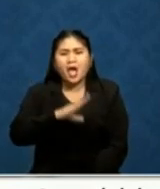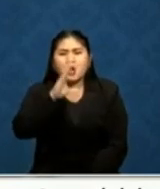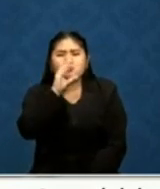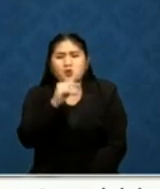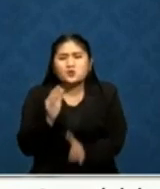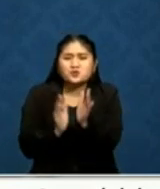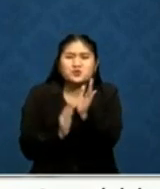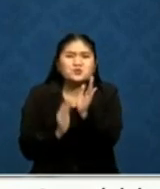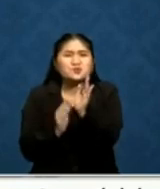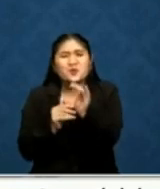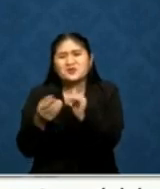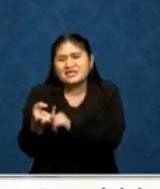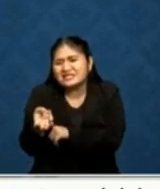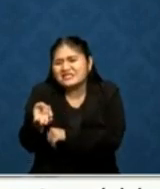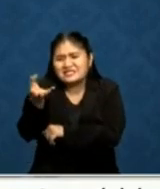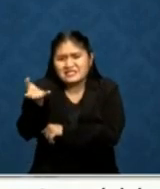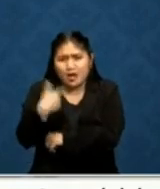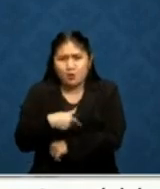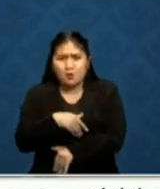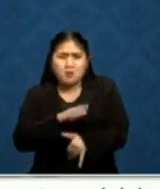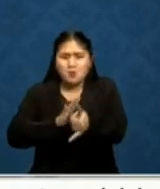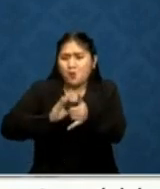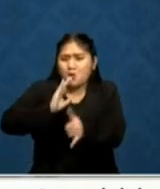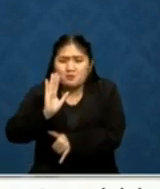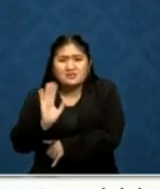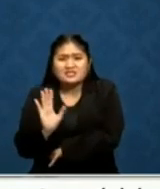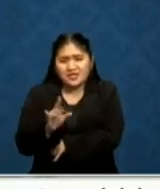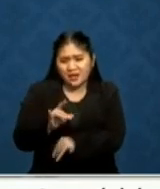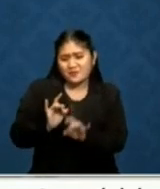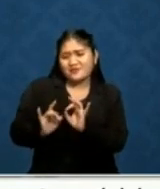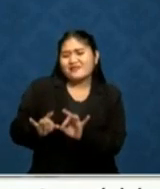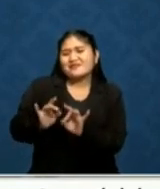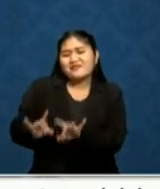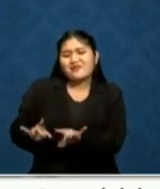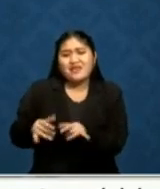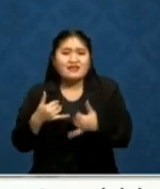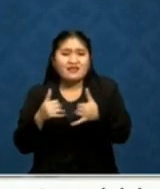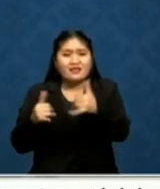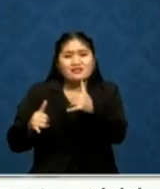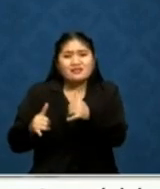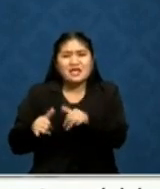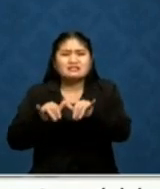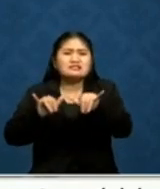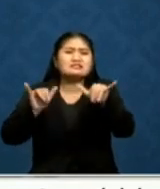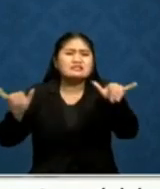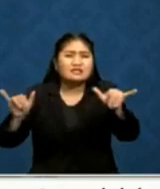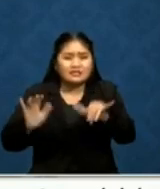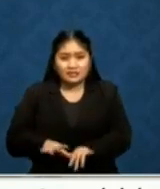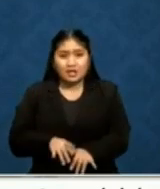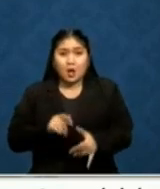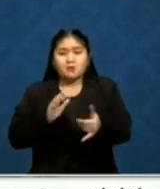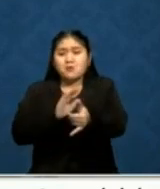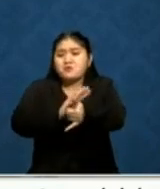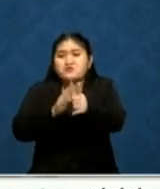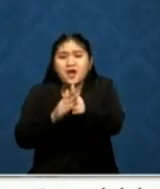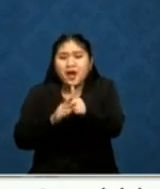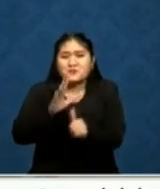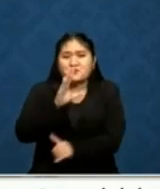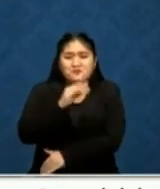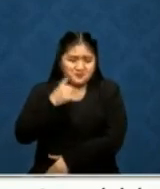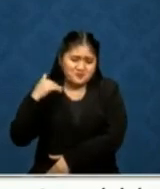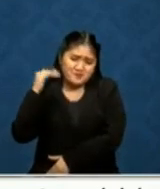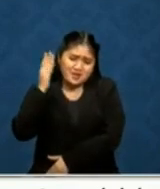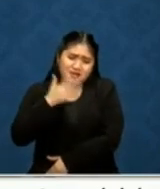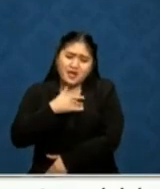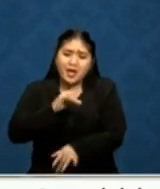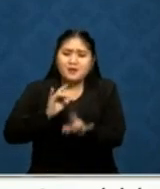หน่อยไม่ได้คุกคามทางเพศซะหน่อยก็แค่หยอกเล่นเฉยๆฉันไม่ได้คุกคามเธอซะหน่อยพี่ไม่ได้คุกคามหนูซะหน่